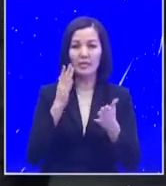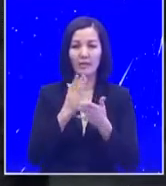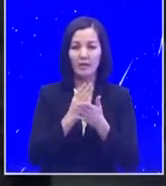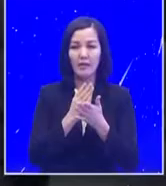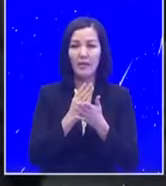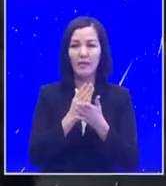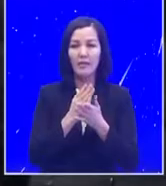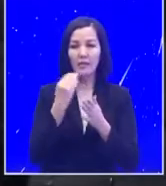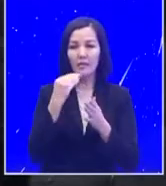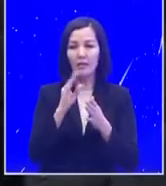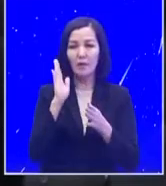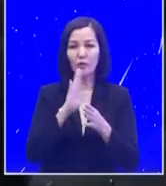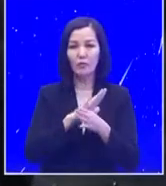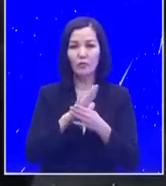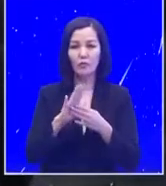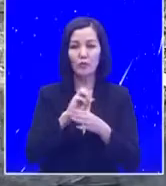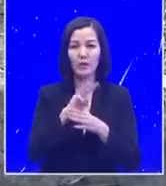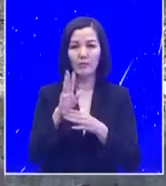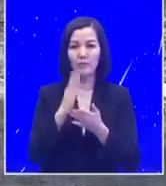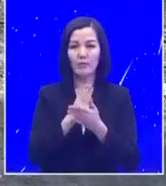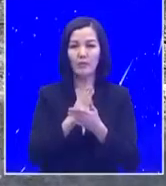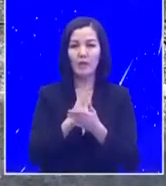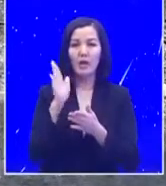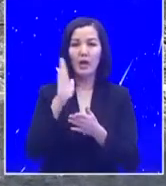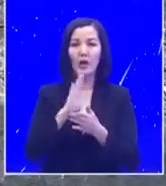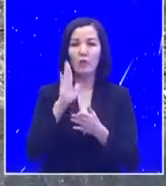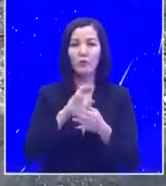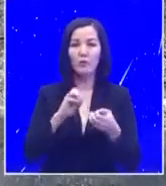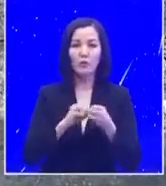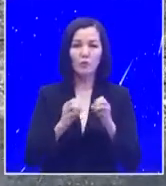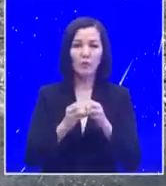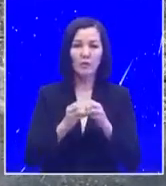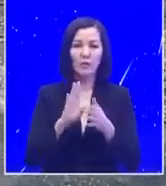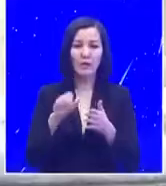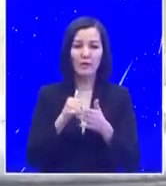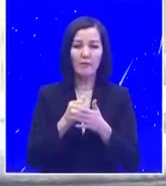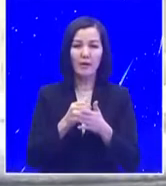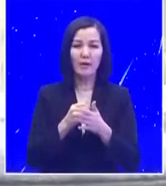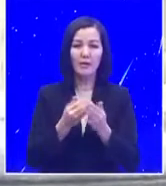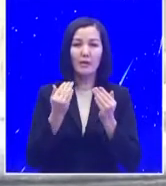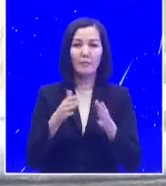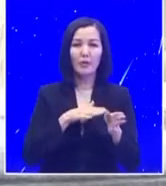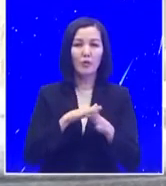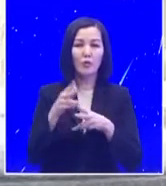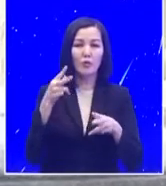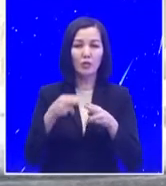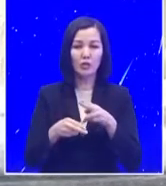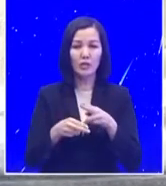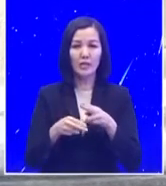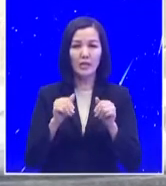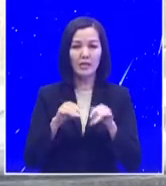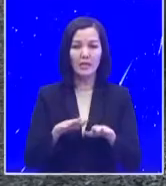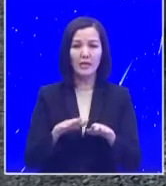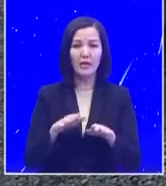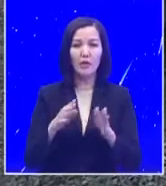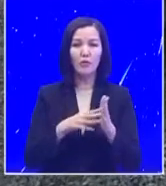Ендігісі сапалы су. Ауыз су үйтастықтар үшін басты мәселет. Биыл толық шешілет. Қазір құны 956